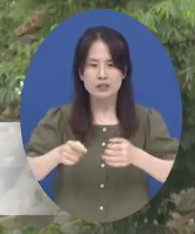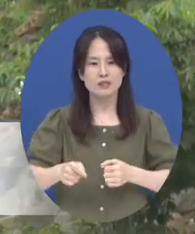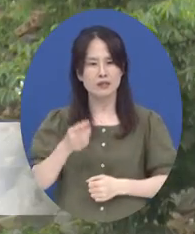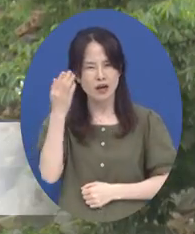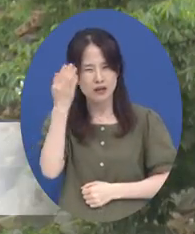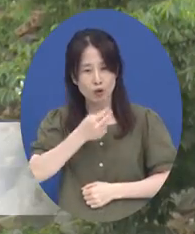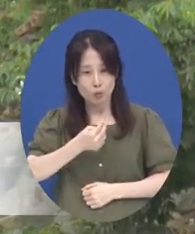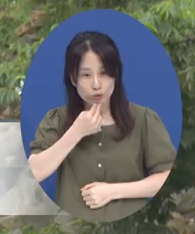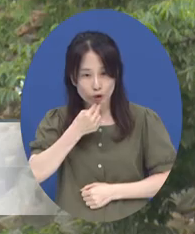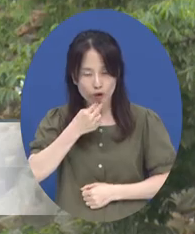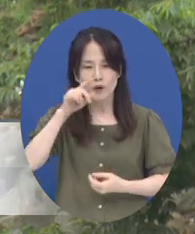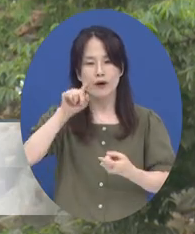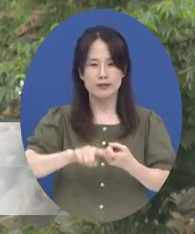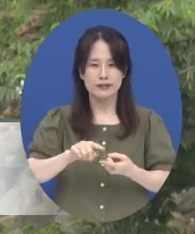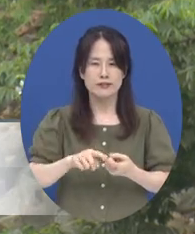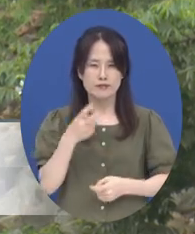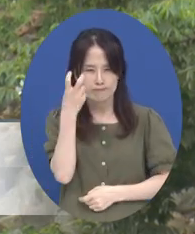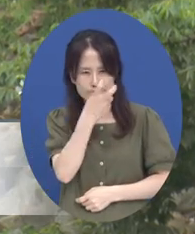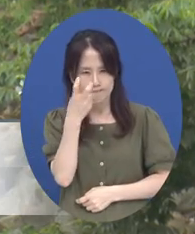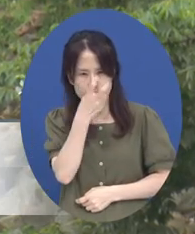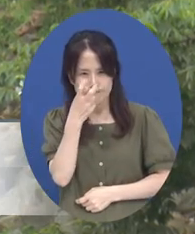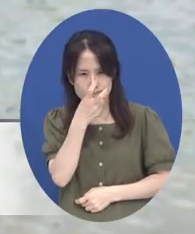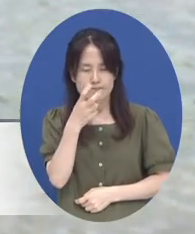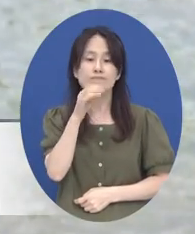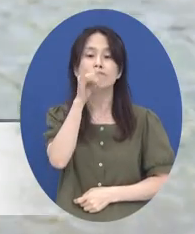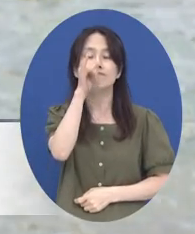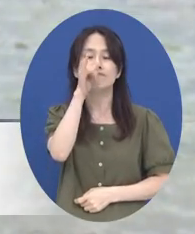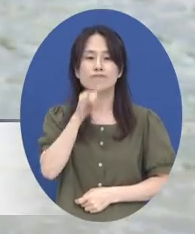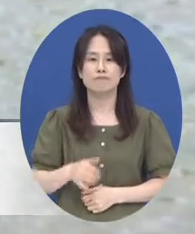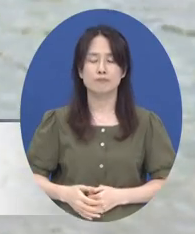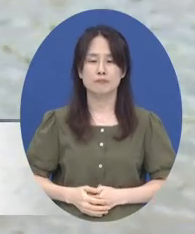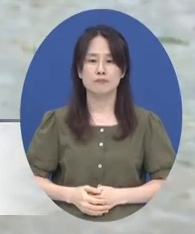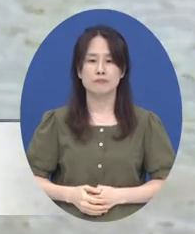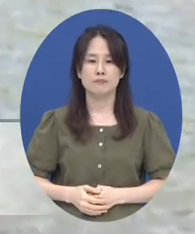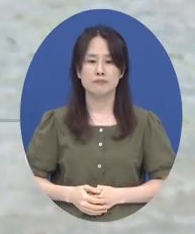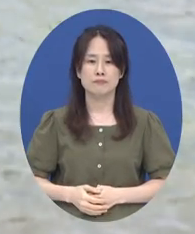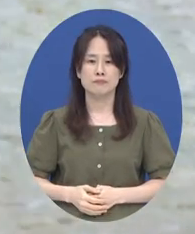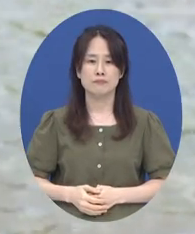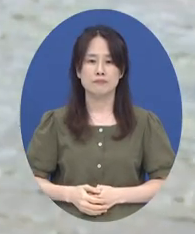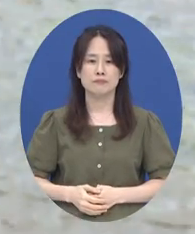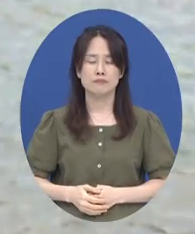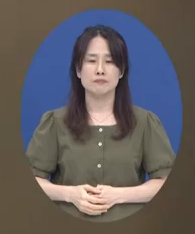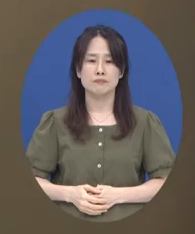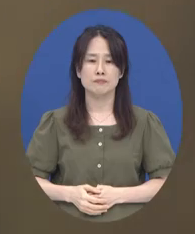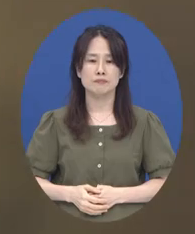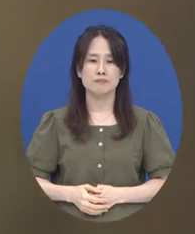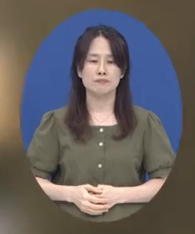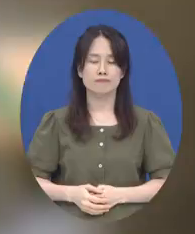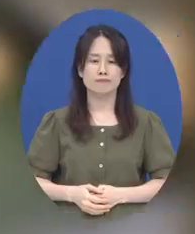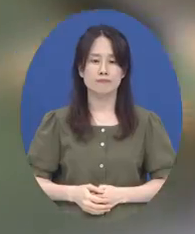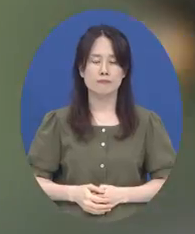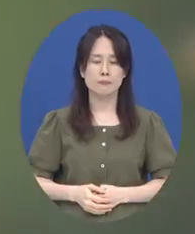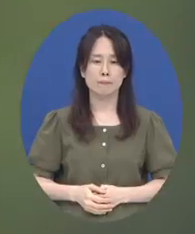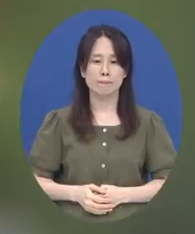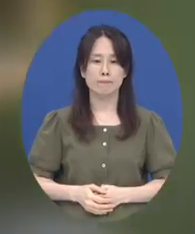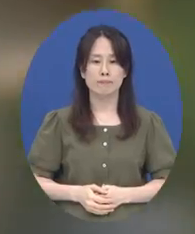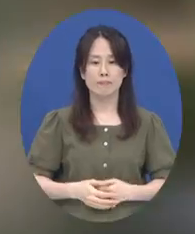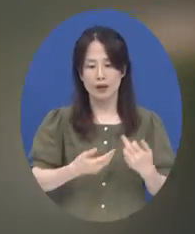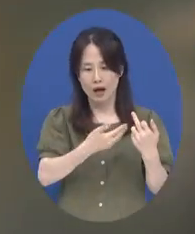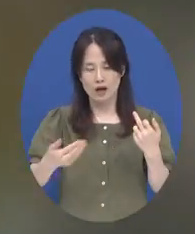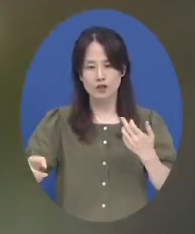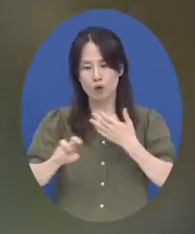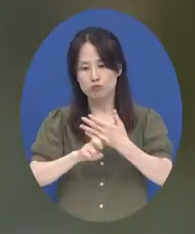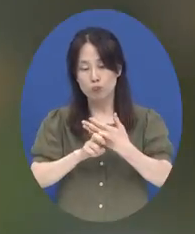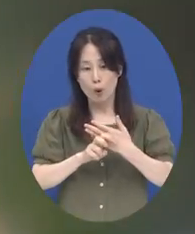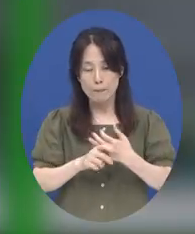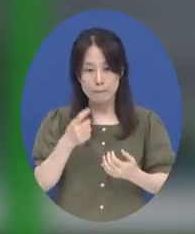행위, 계곡 이용을 위한 공공 접근로 확보 등이 주요 점검 대상입니다. 경기도는 하천 불법